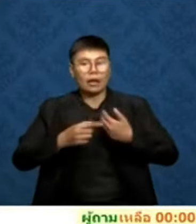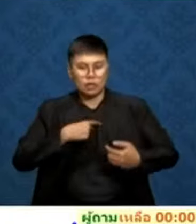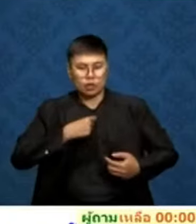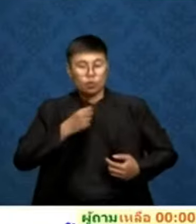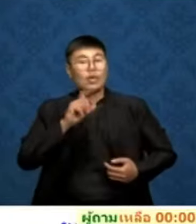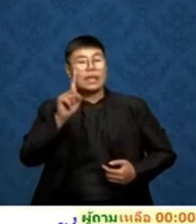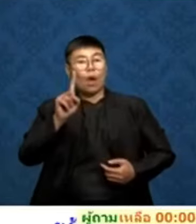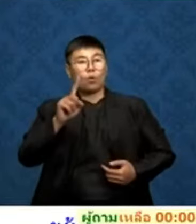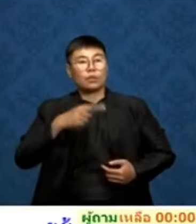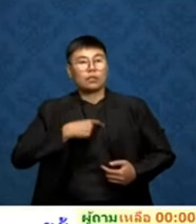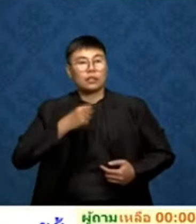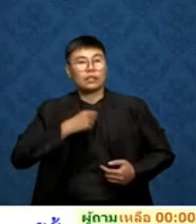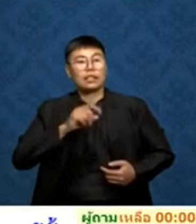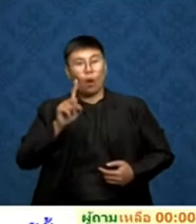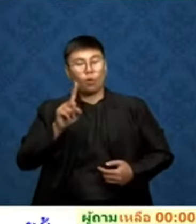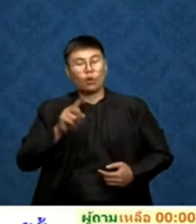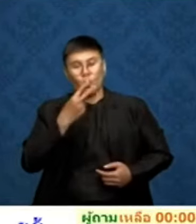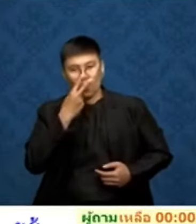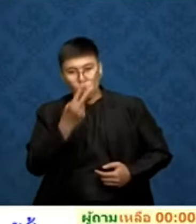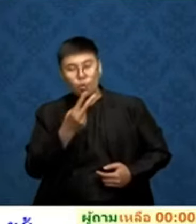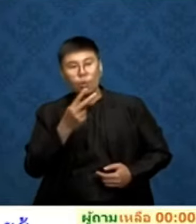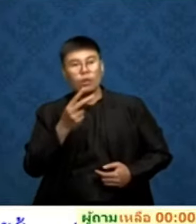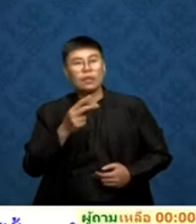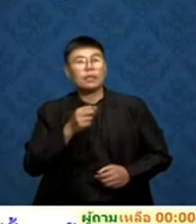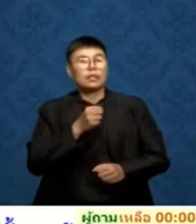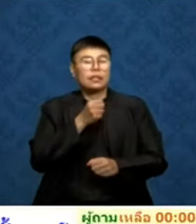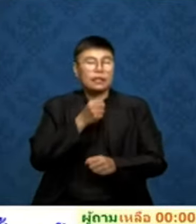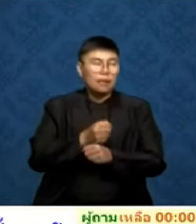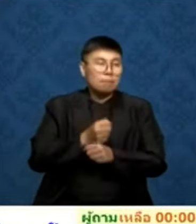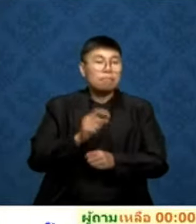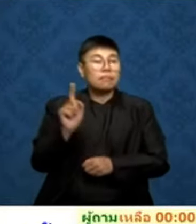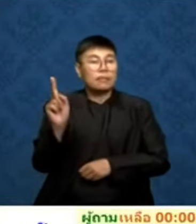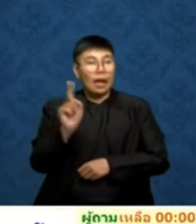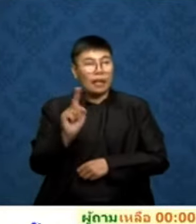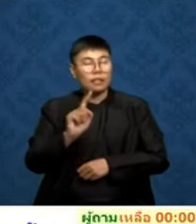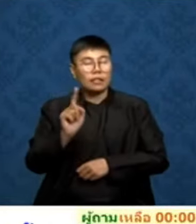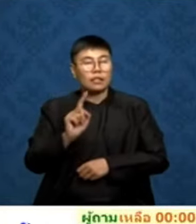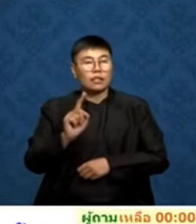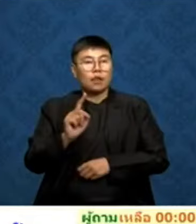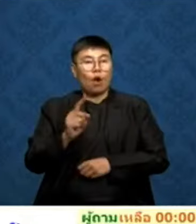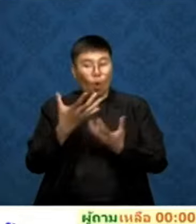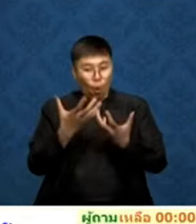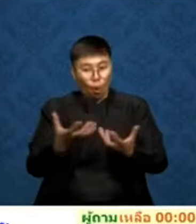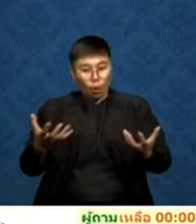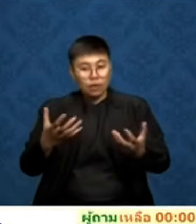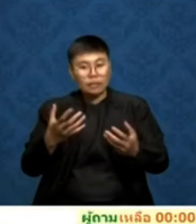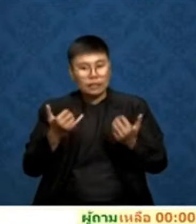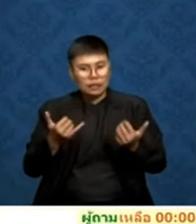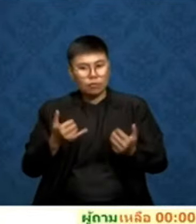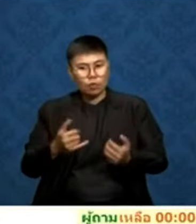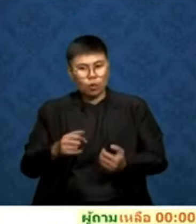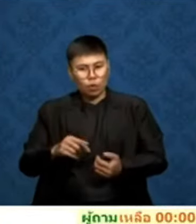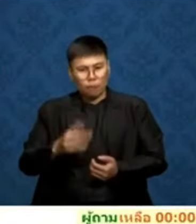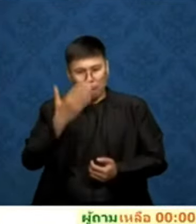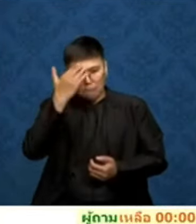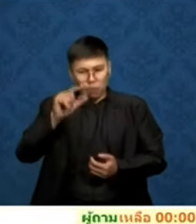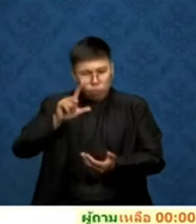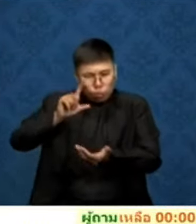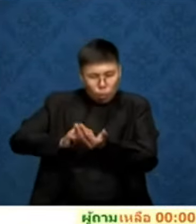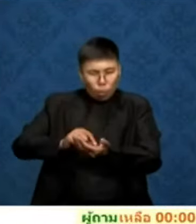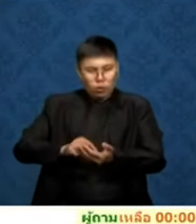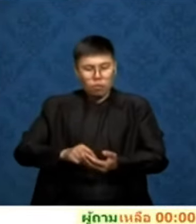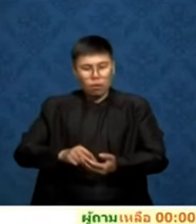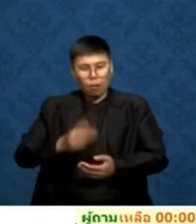ต้องมาดูแล้วครับผมคิดว่าคงจะต้องมาดูว่าเราจะพิสูจน์ได้อย่างไรว่าสินค้านี้มันถูกเกินจริงนะครับเบื้องหลังของการที่